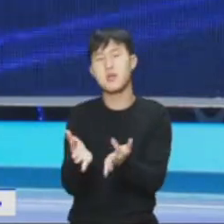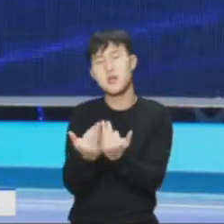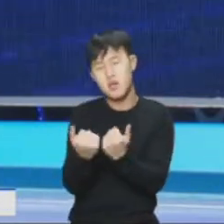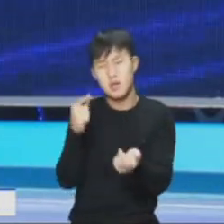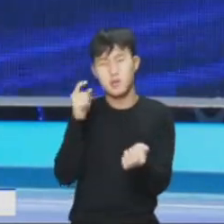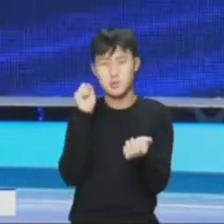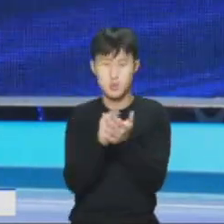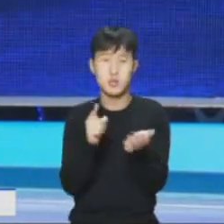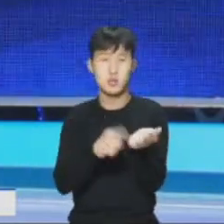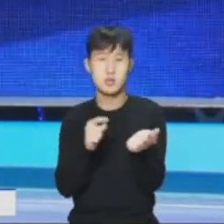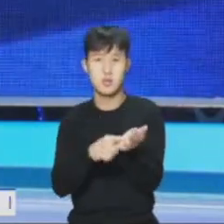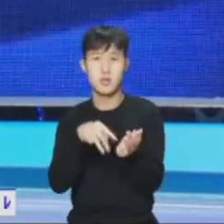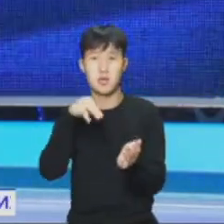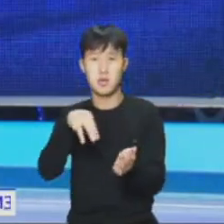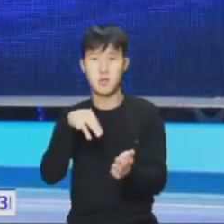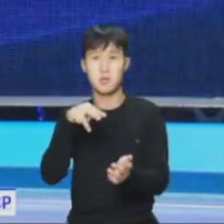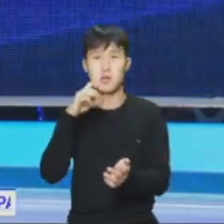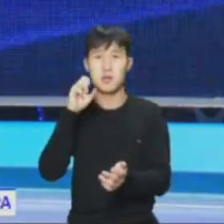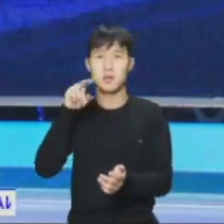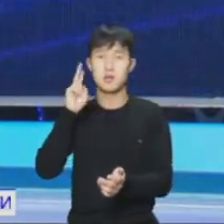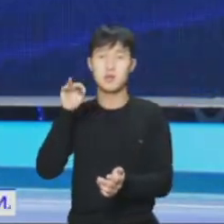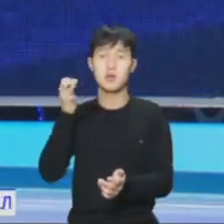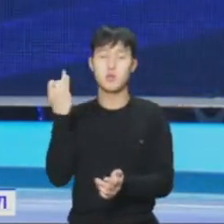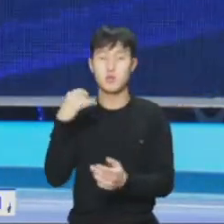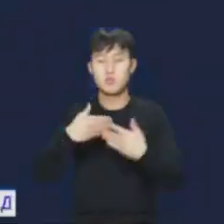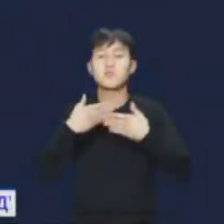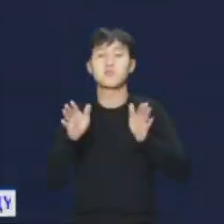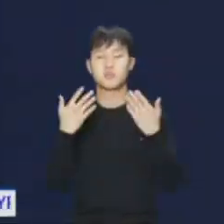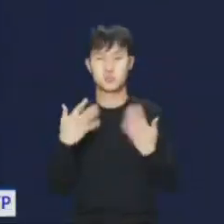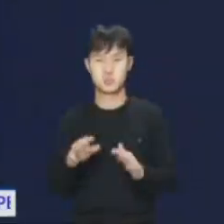шин систем болох M-Cloud-ыг нээснээ зарлалаа.